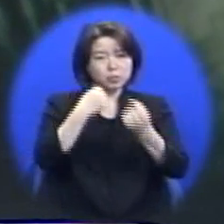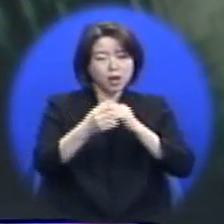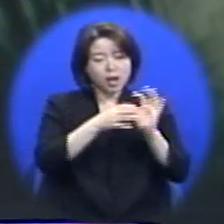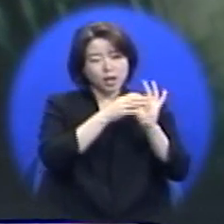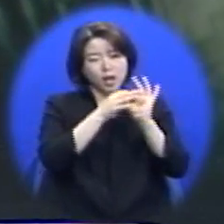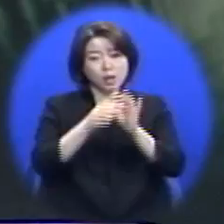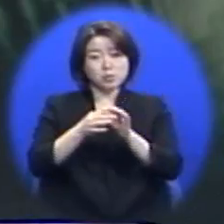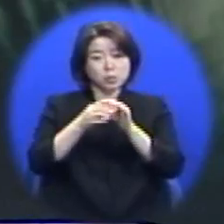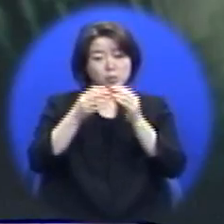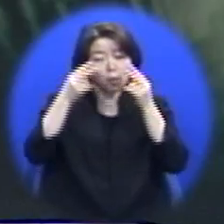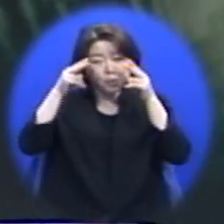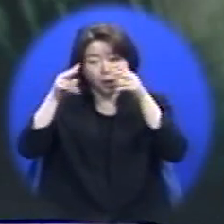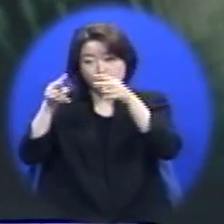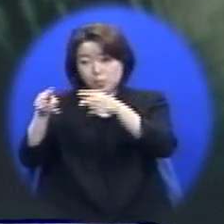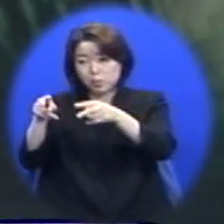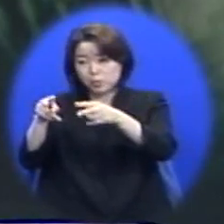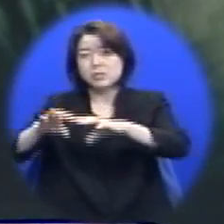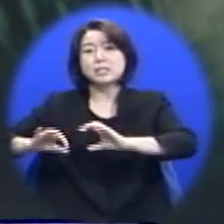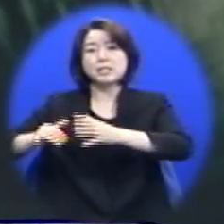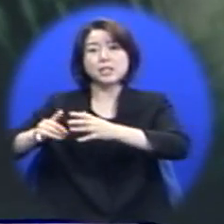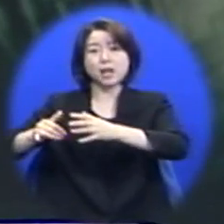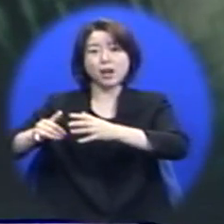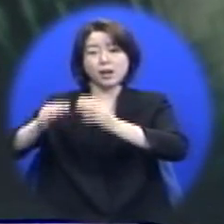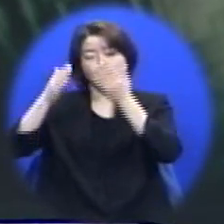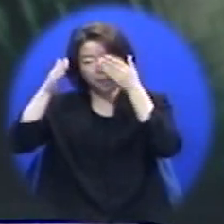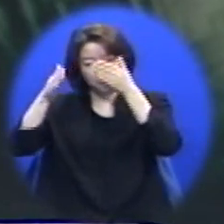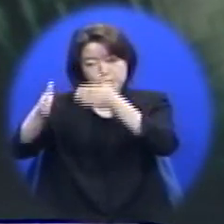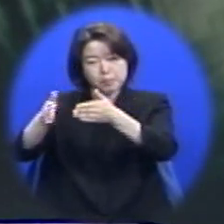것은 세상이에요.